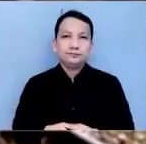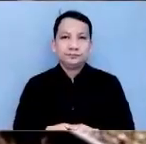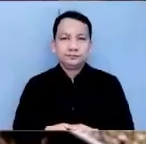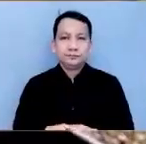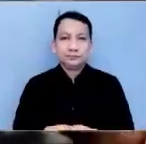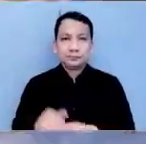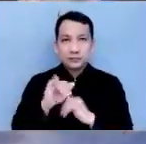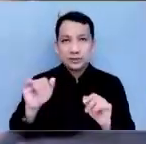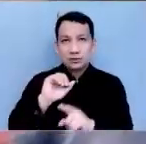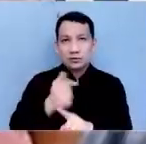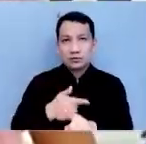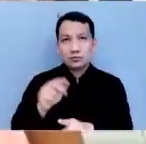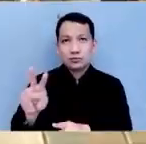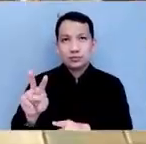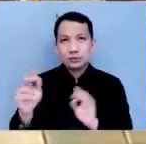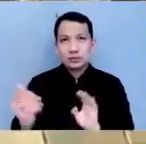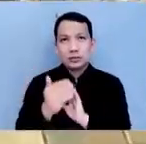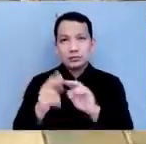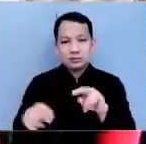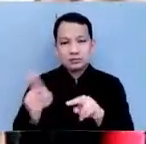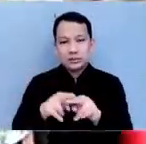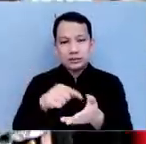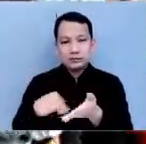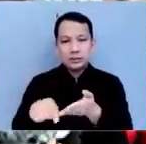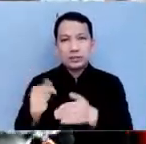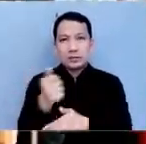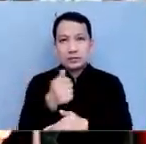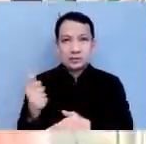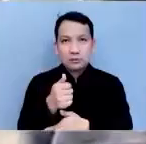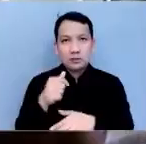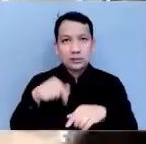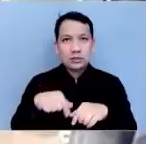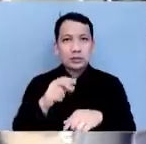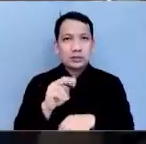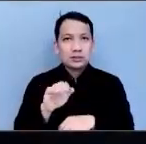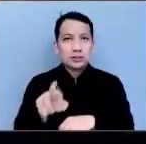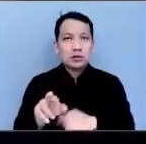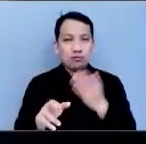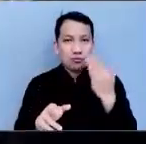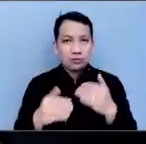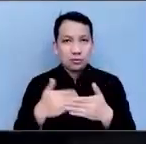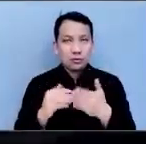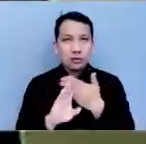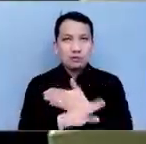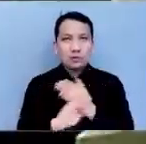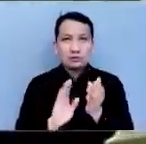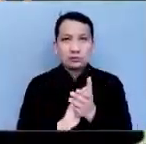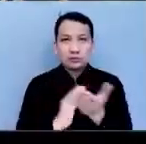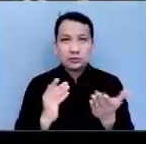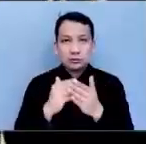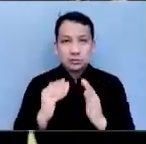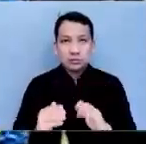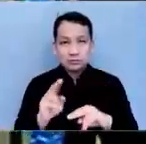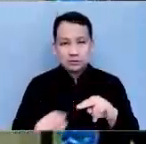Pagdating ng August 2, sasalubungin ng taas pasahe sa tren ang mga commuter sa Metro Manila, lalo na ang mga back-to-school na estudyante. 2 pesos